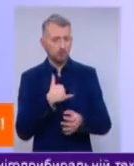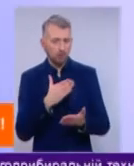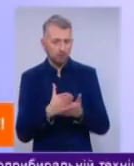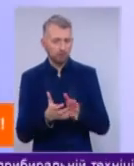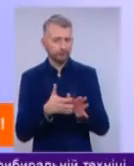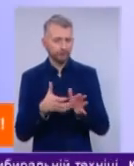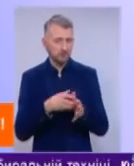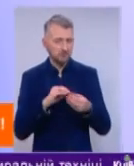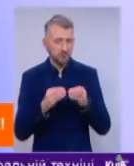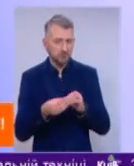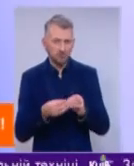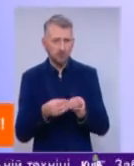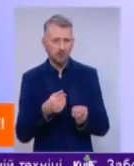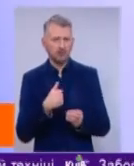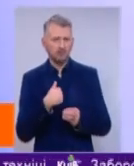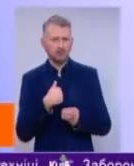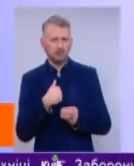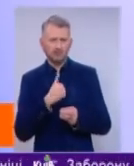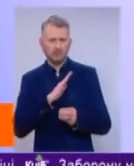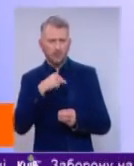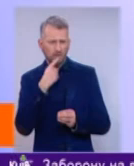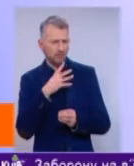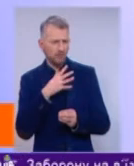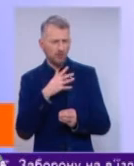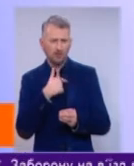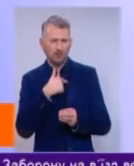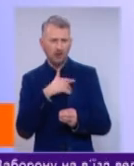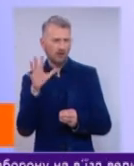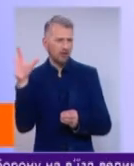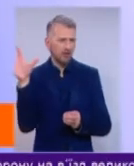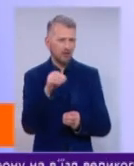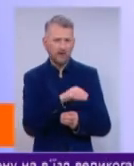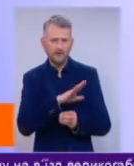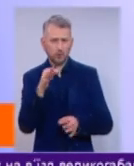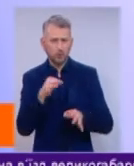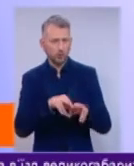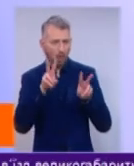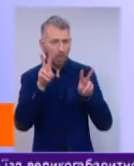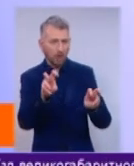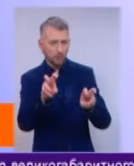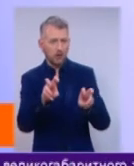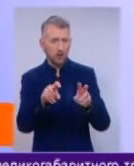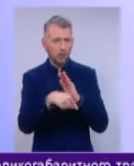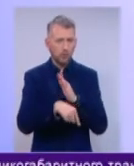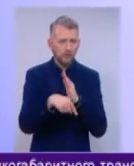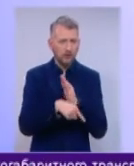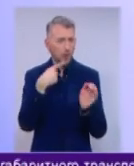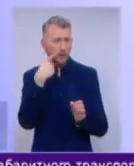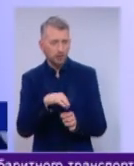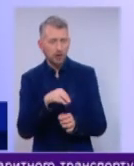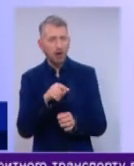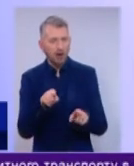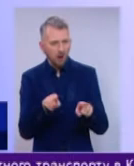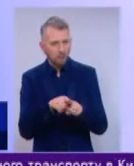Я далекий від того, щоб огульно там от всіх суддів, які є, називати корупціонерами і негідниками, але очевидно, що їх відсоток там є